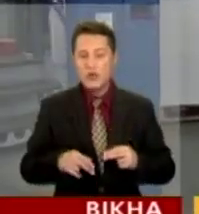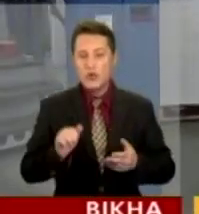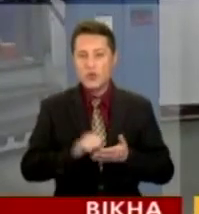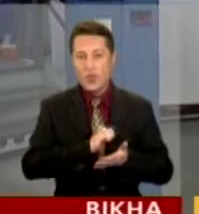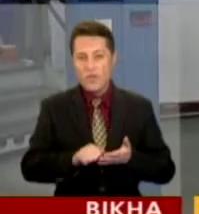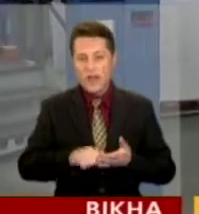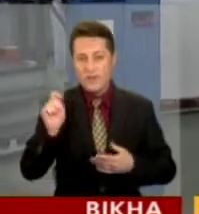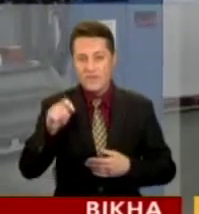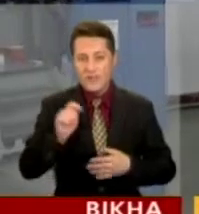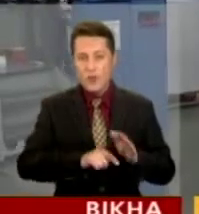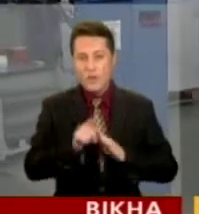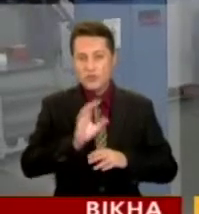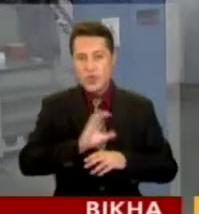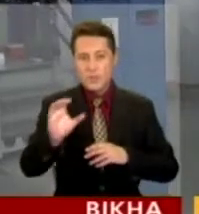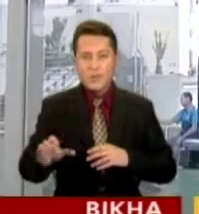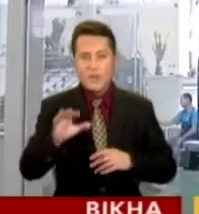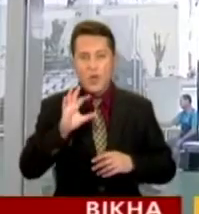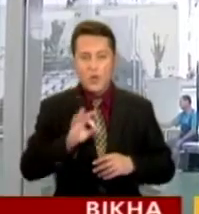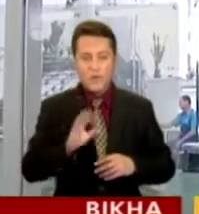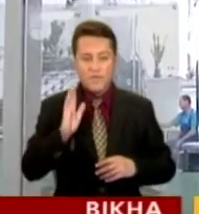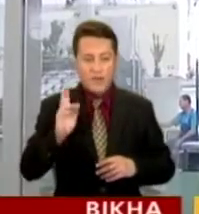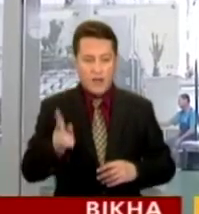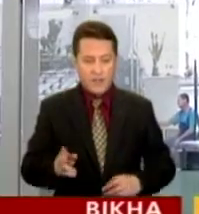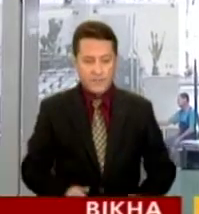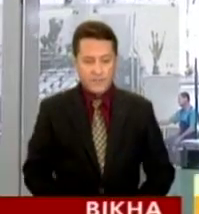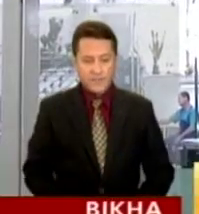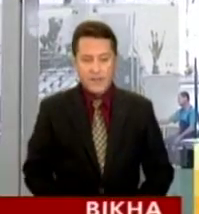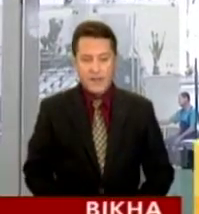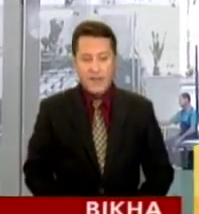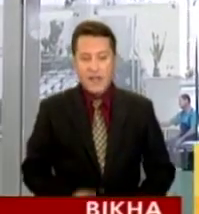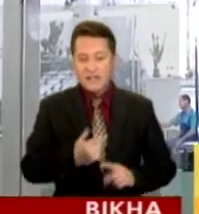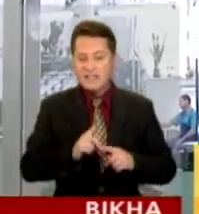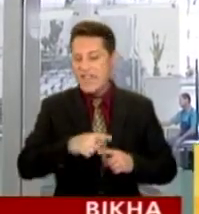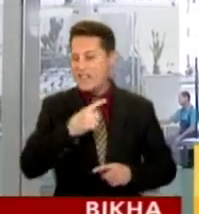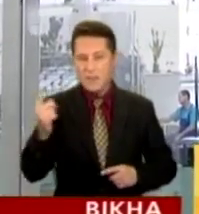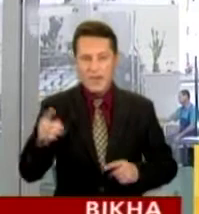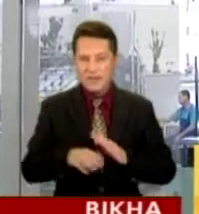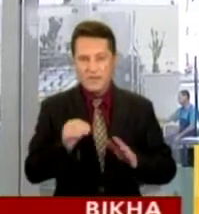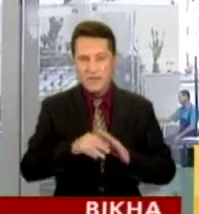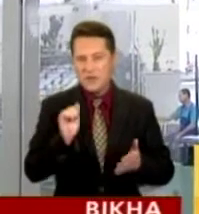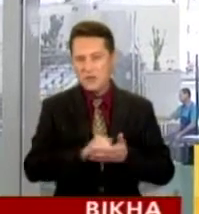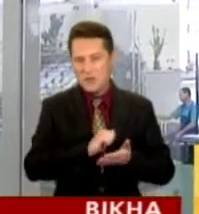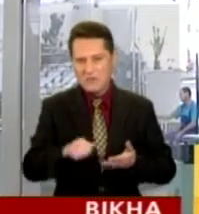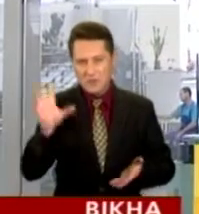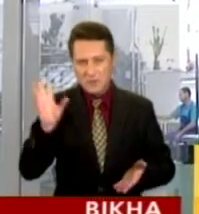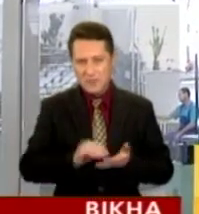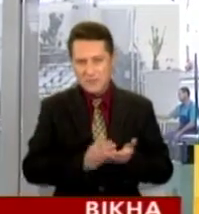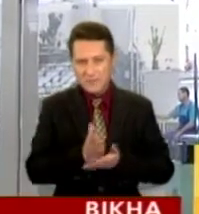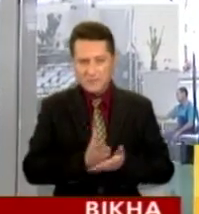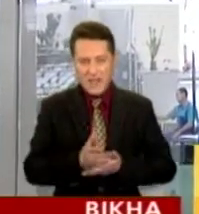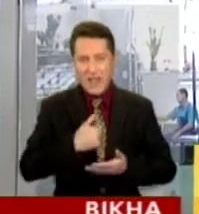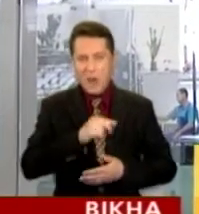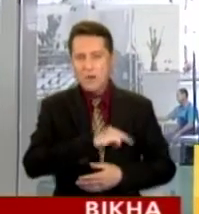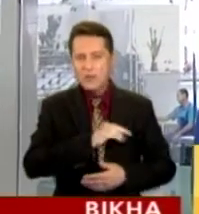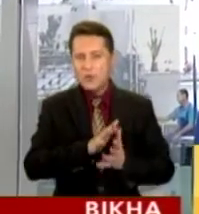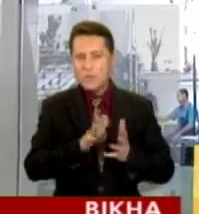почнуть відправляти до окружних виборчих комісій це вже не перший вибори ми працювали їх не один раз буде Я працюю вже більше